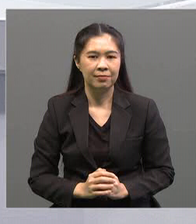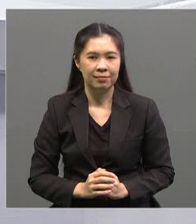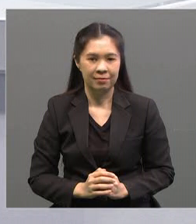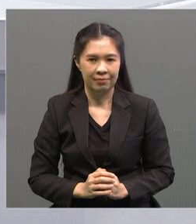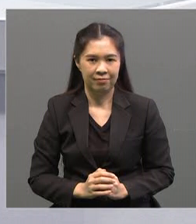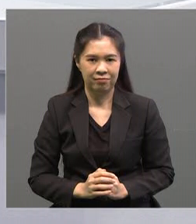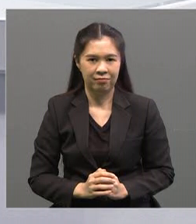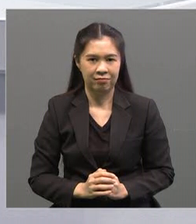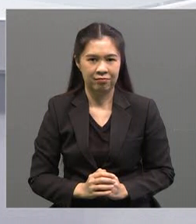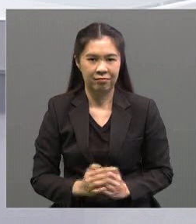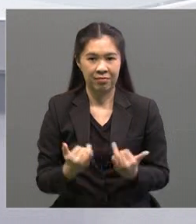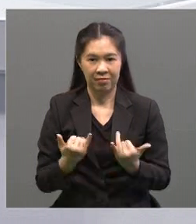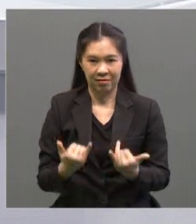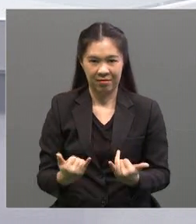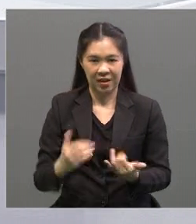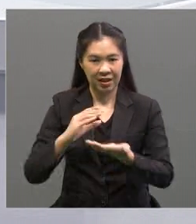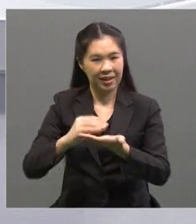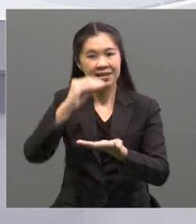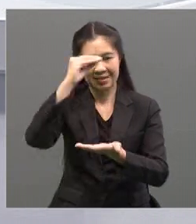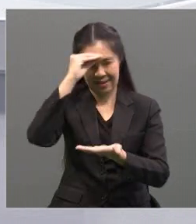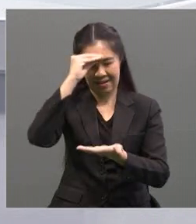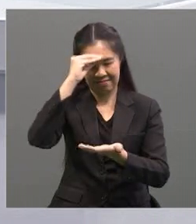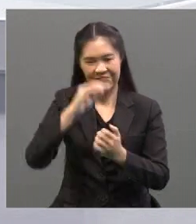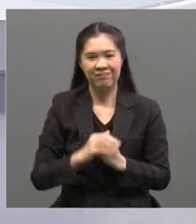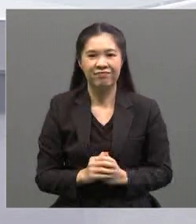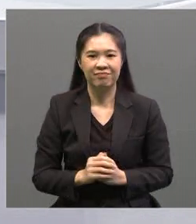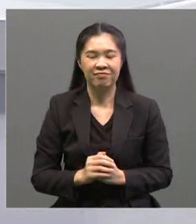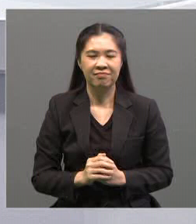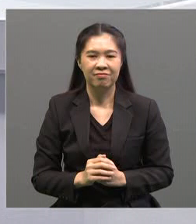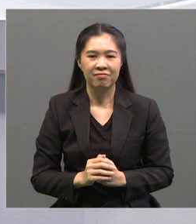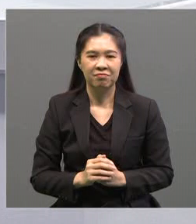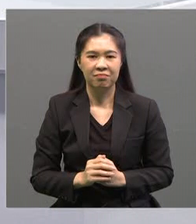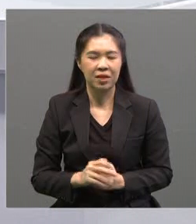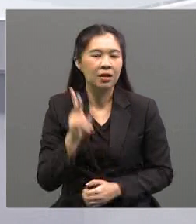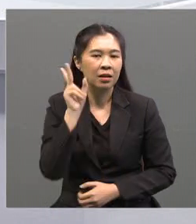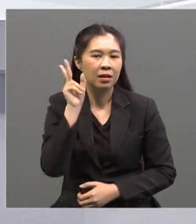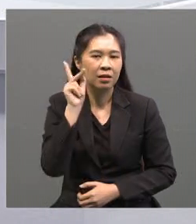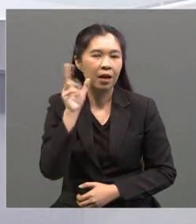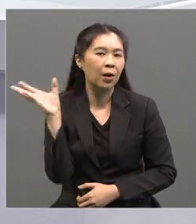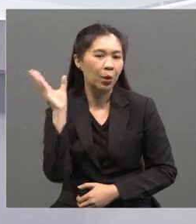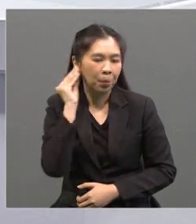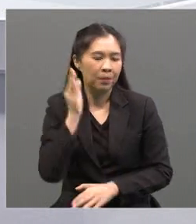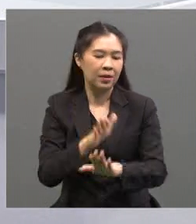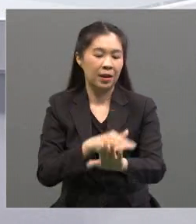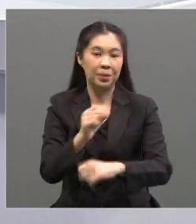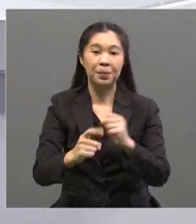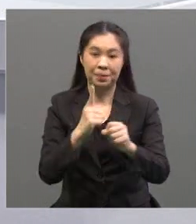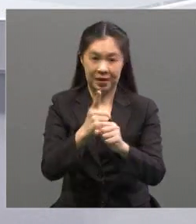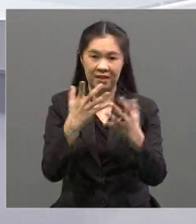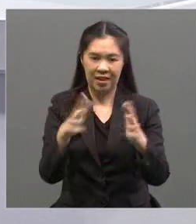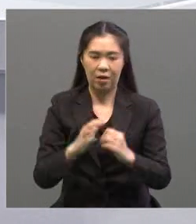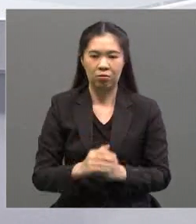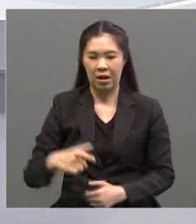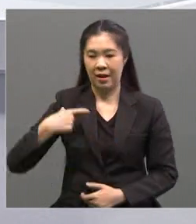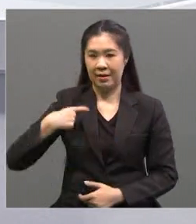มาดูเรื่องร้อนๆในแวดวงการศึกษาอีกเรื่องหนึ่งนะครับที่จริงๆแล้วก็มีข่าวมาเป็นปีแล้วว่าที่ ค่ะ ศาลเนี่ยให้